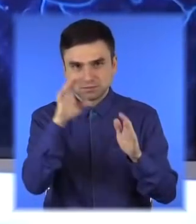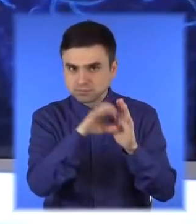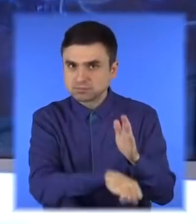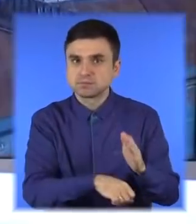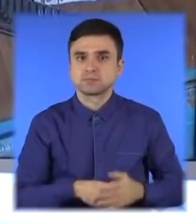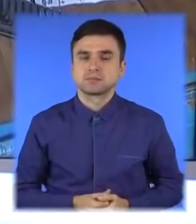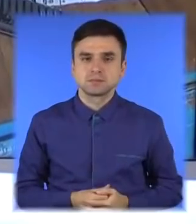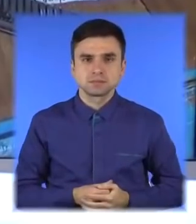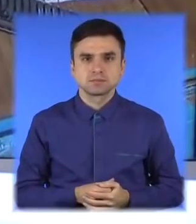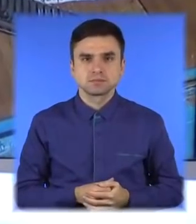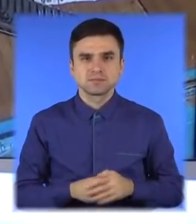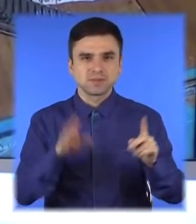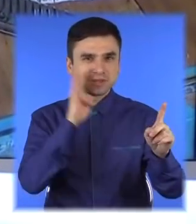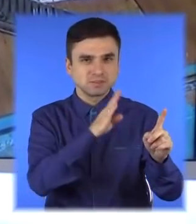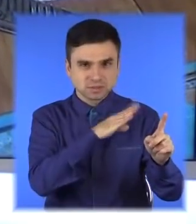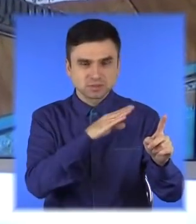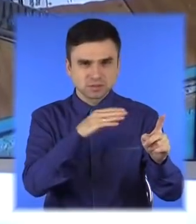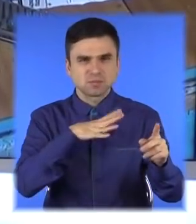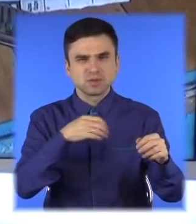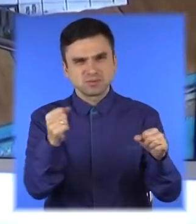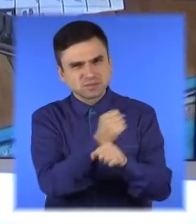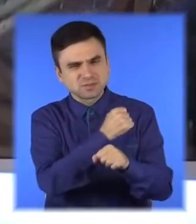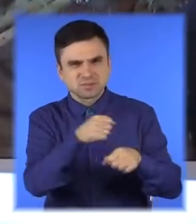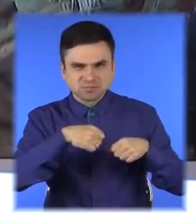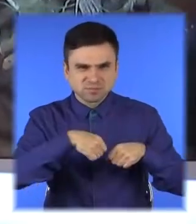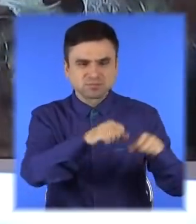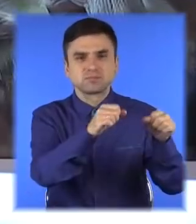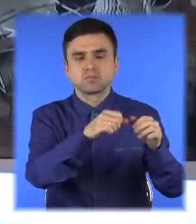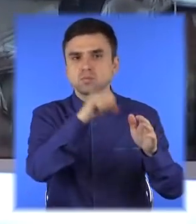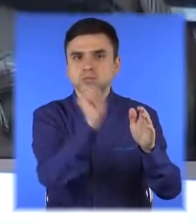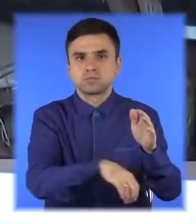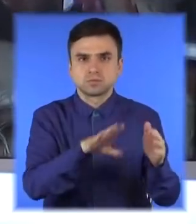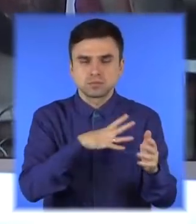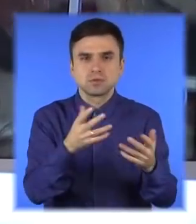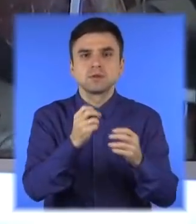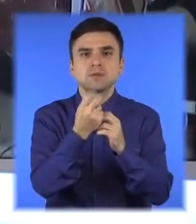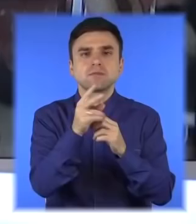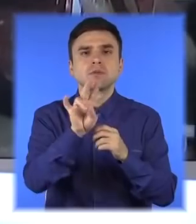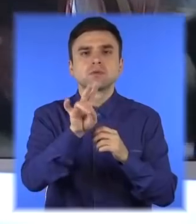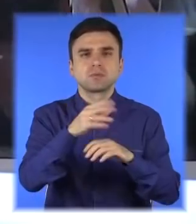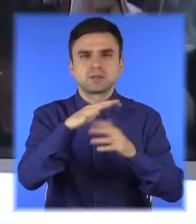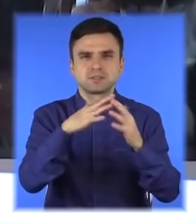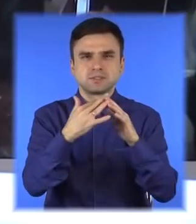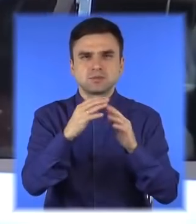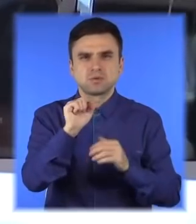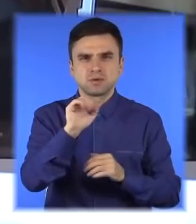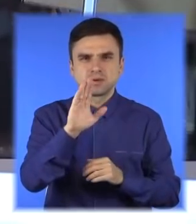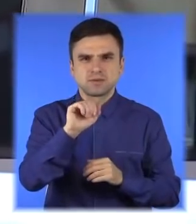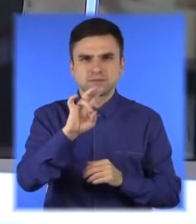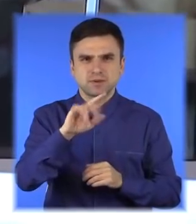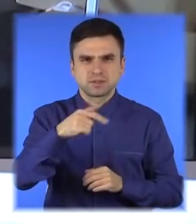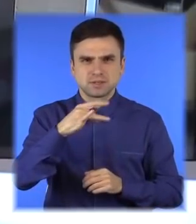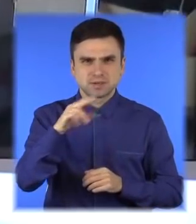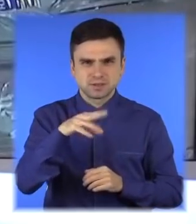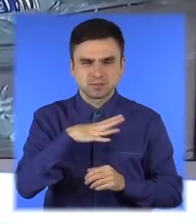Забив до смерті жінку голіруч. 12 листопада у селищі Авангард побутова сварка між коханцями закінчилась